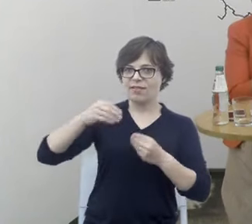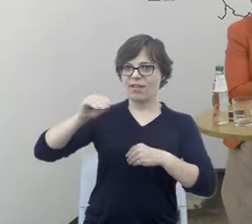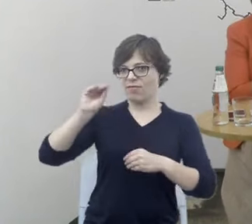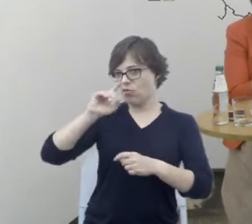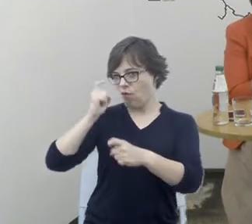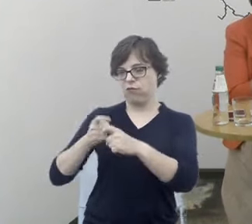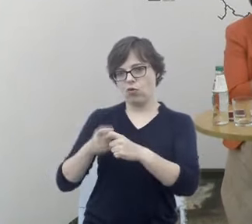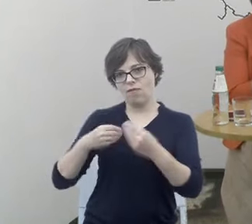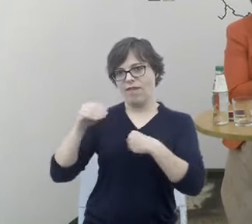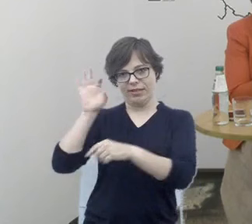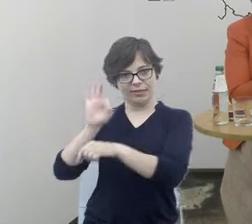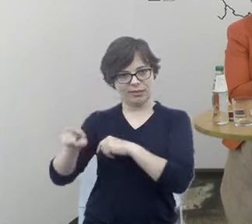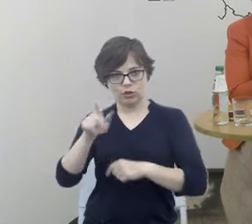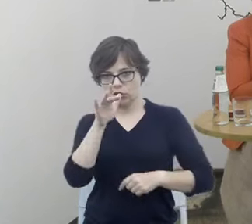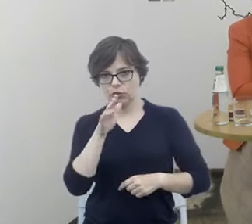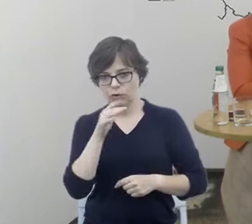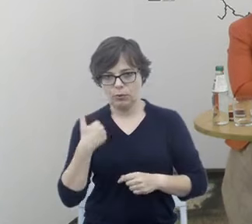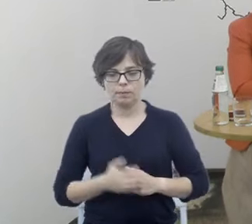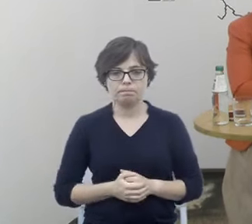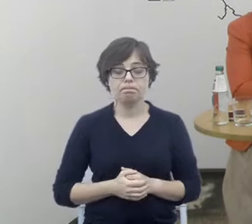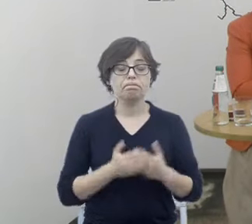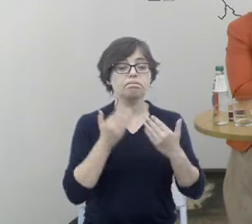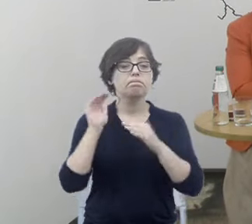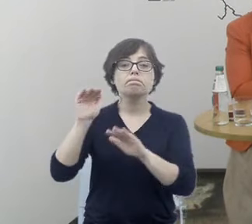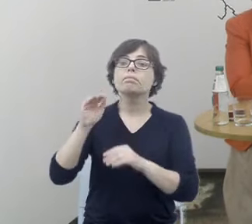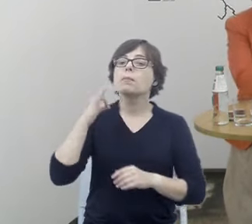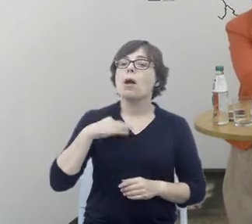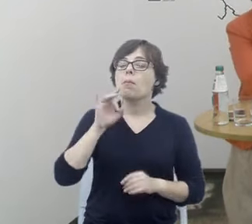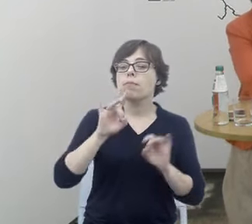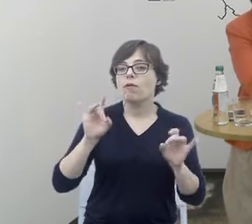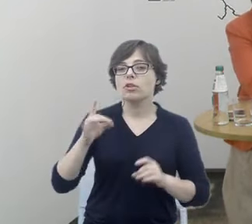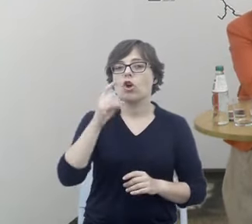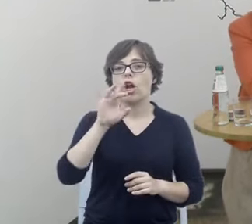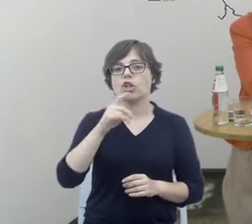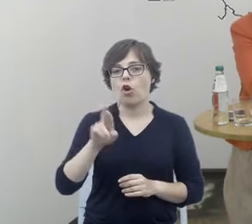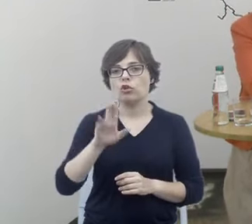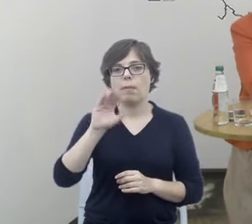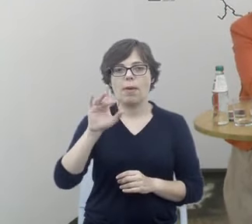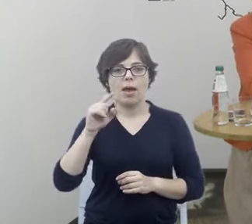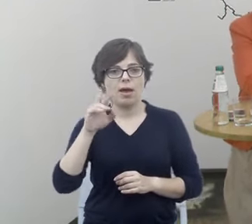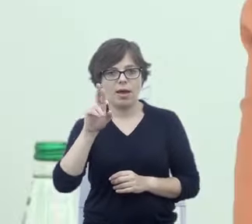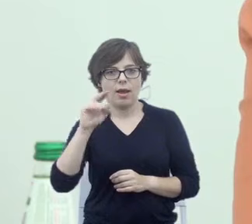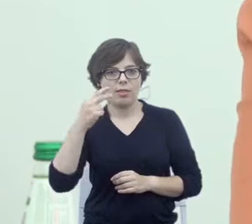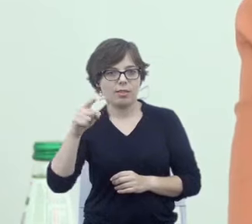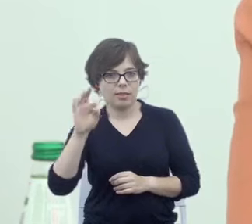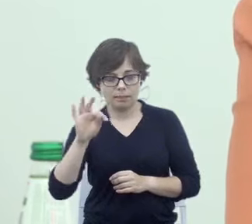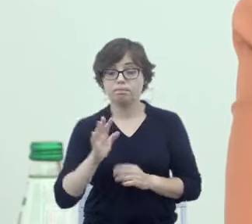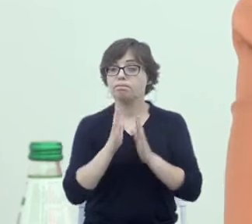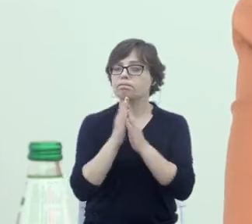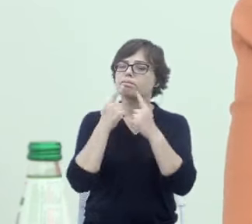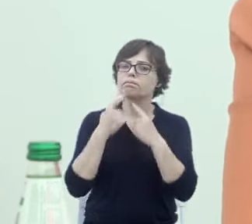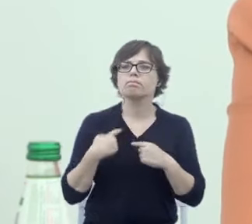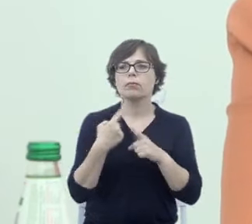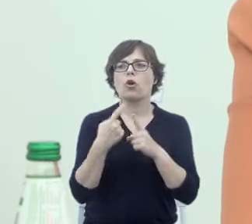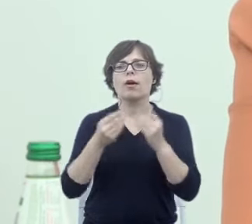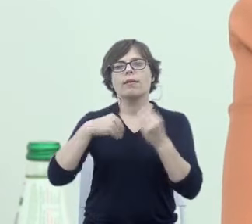Panie profesorze Grzegorzu Berencie, czy możemy powiedzieć coś więcej na temat